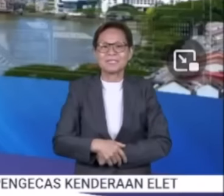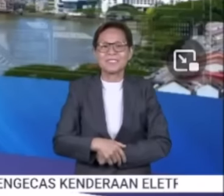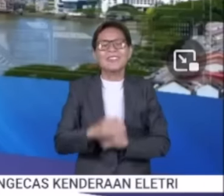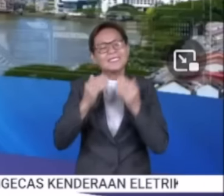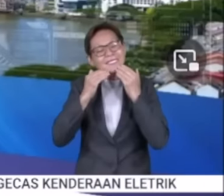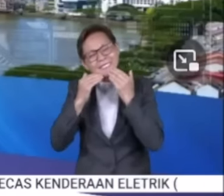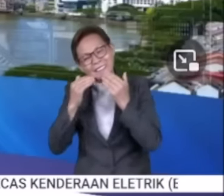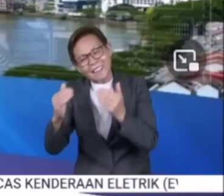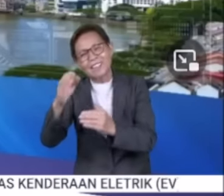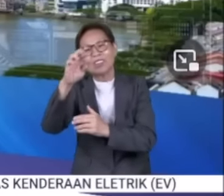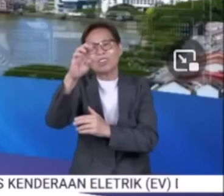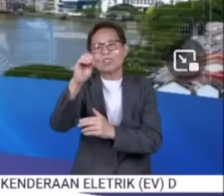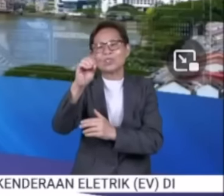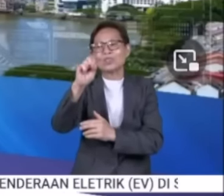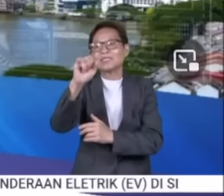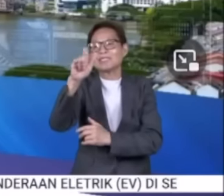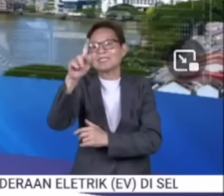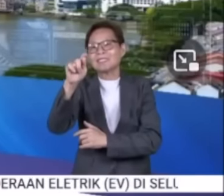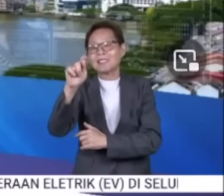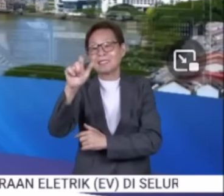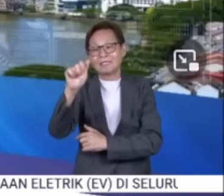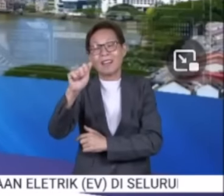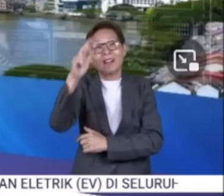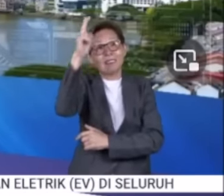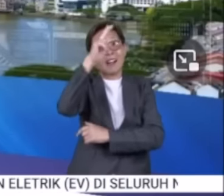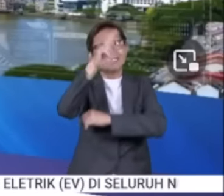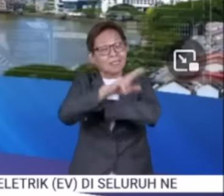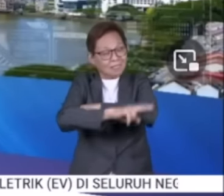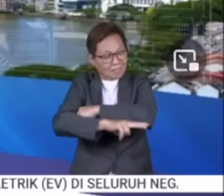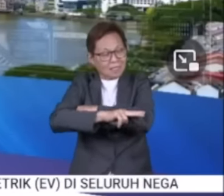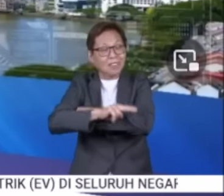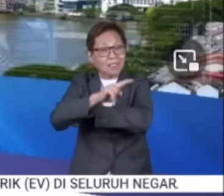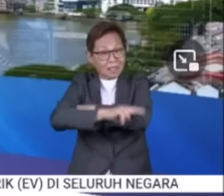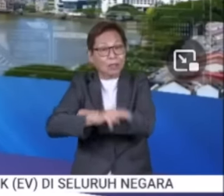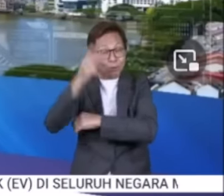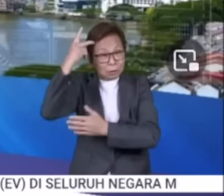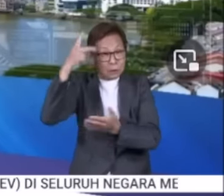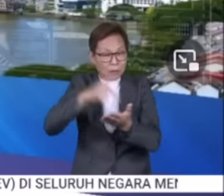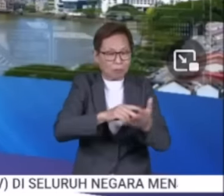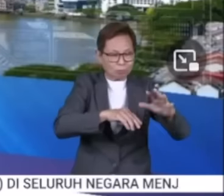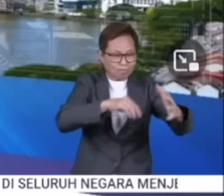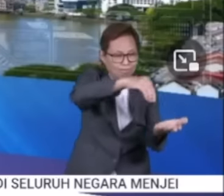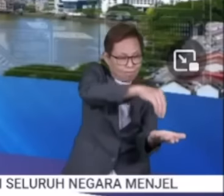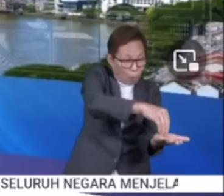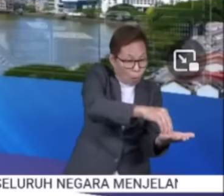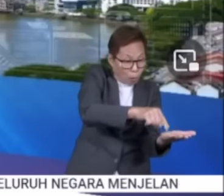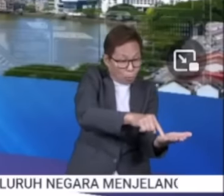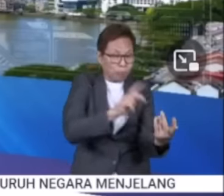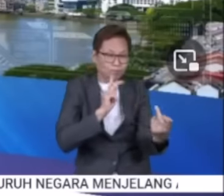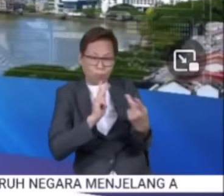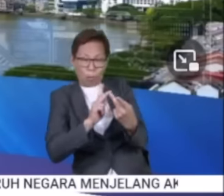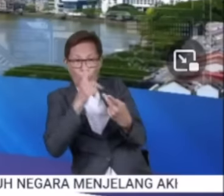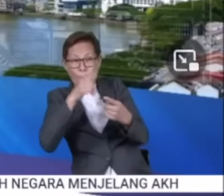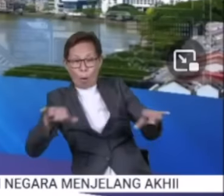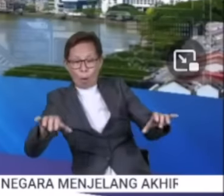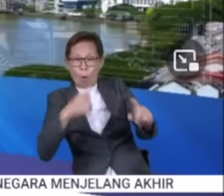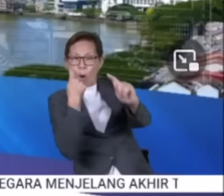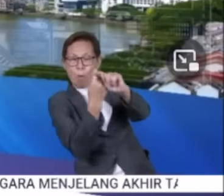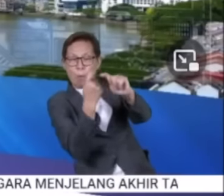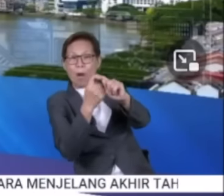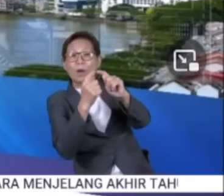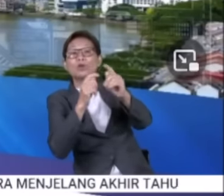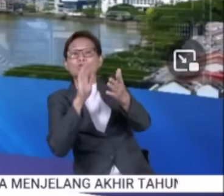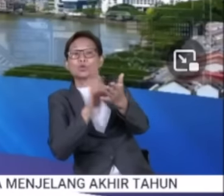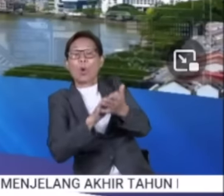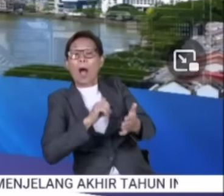Ya, terima kasih Rosita. Kerajaan negeri telah mengenal pasti sebuah tapak yang sesuai untuk pembinaan sekolah agama antarabangsa